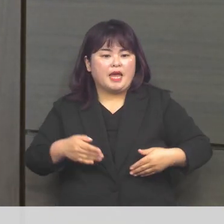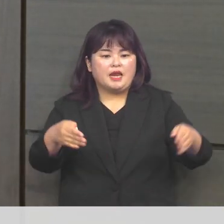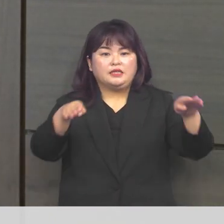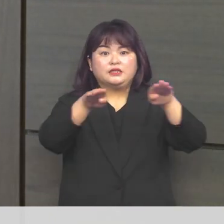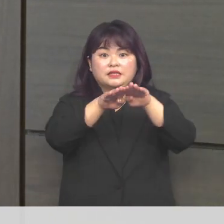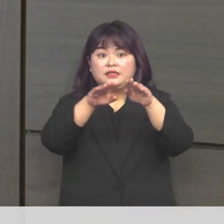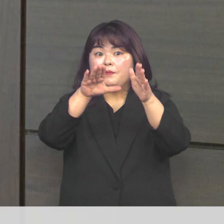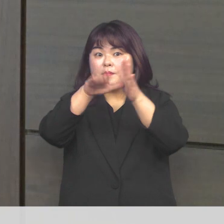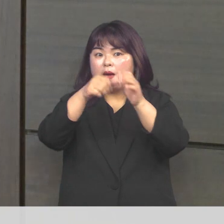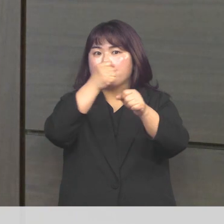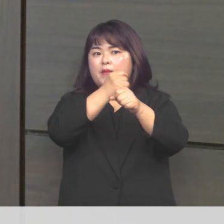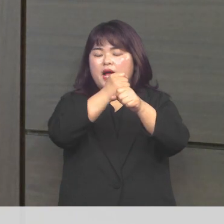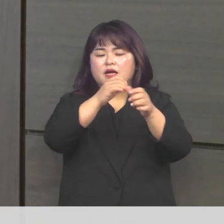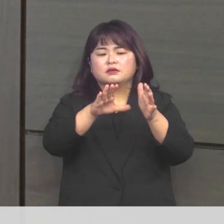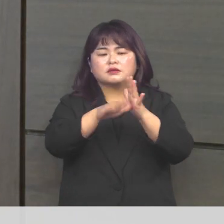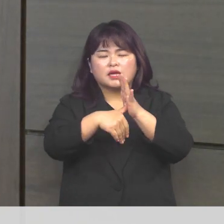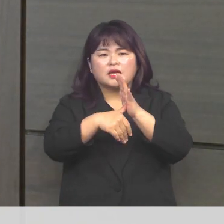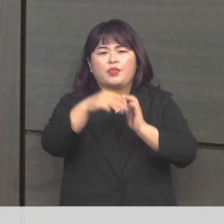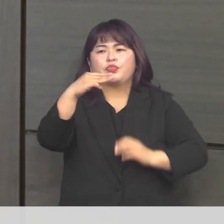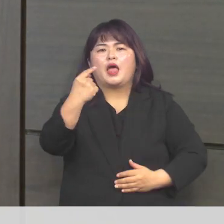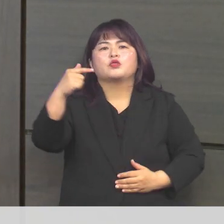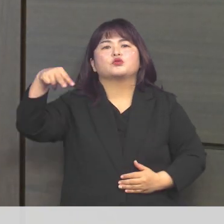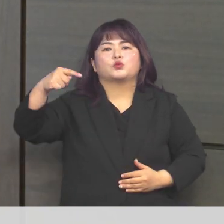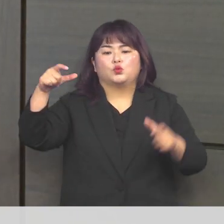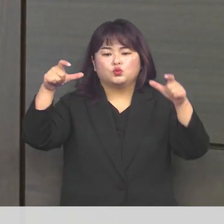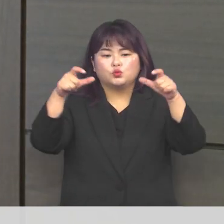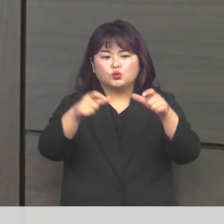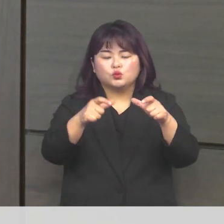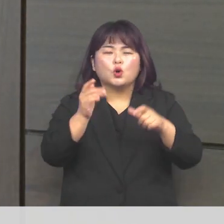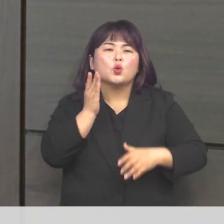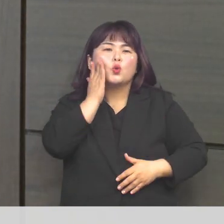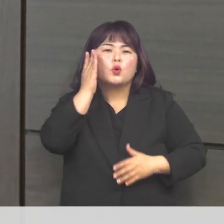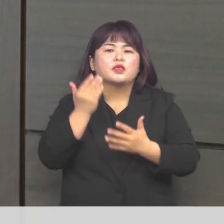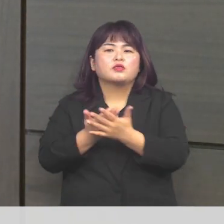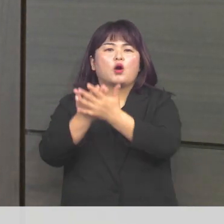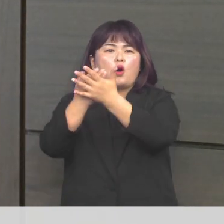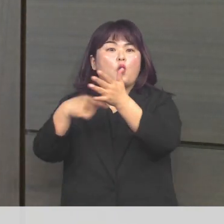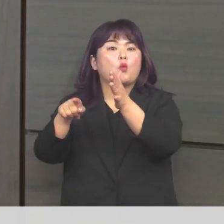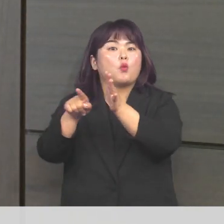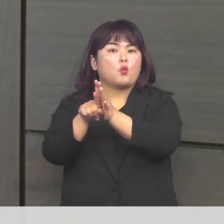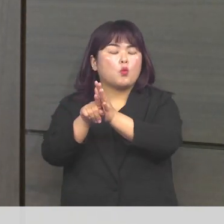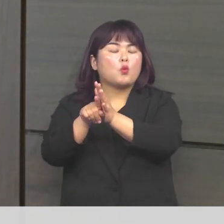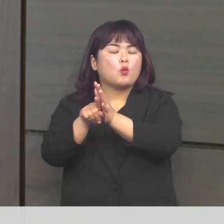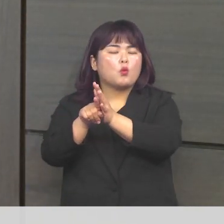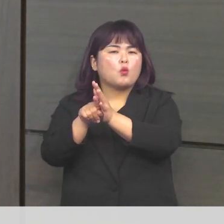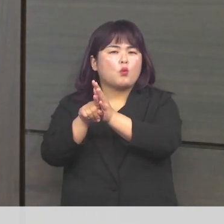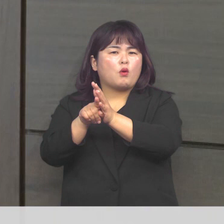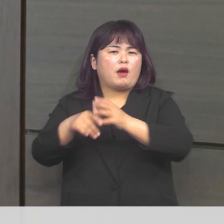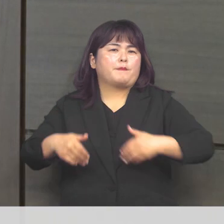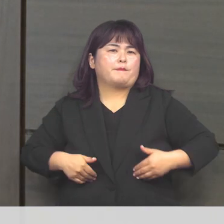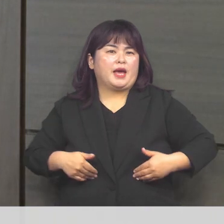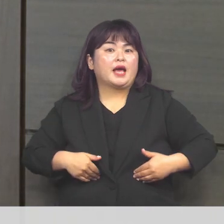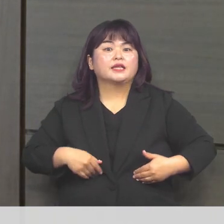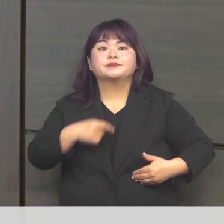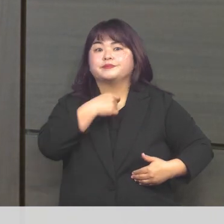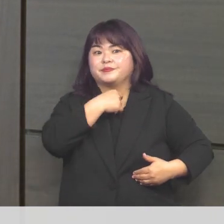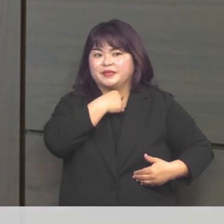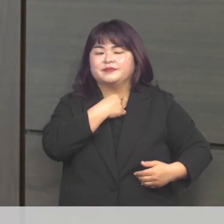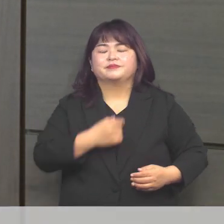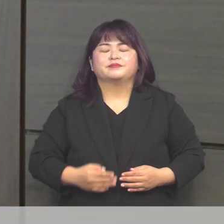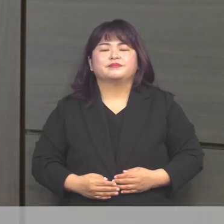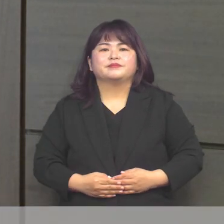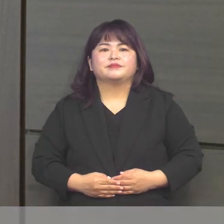인프라는 그야말로 탄소 중립적이고 녹색 성장을 일궈내는 그런 인프라가